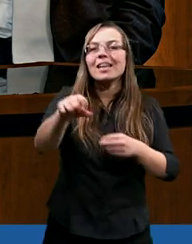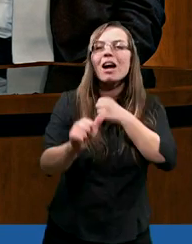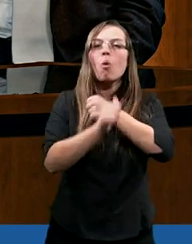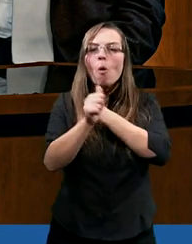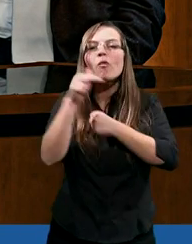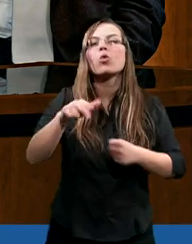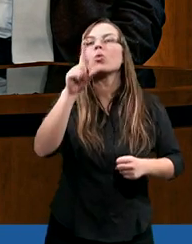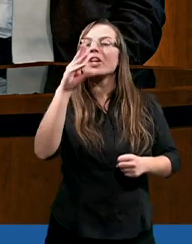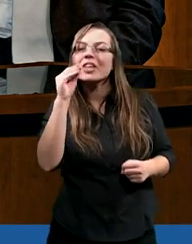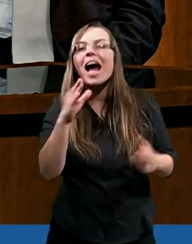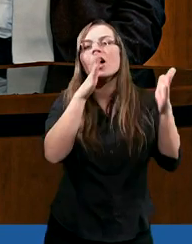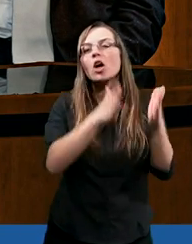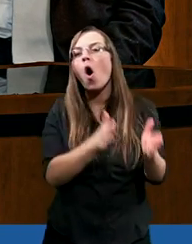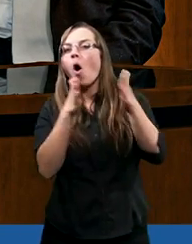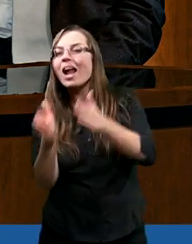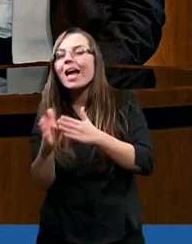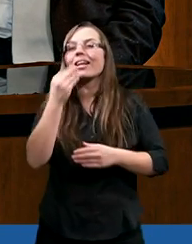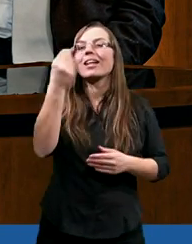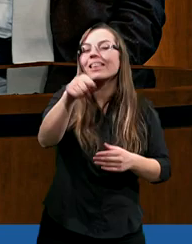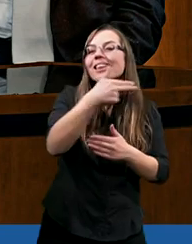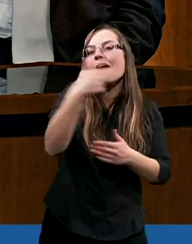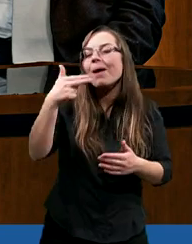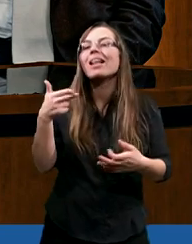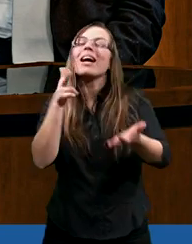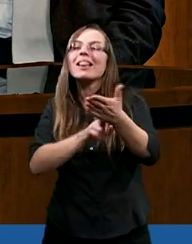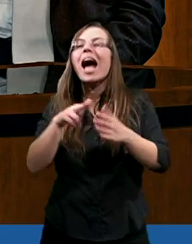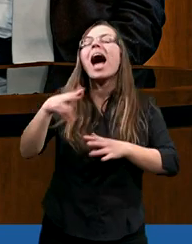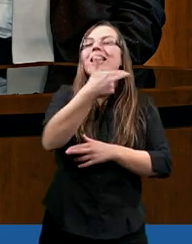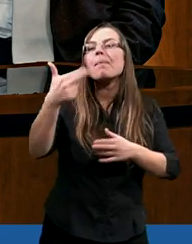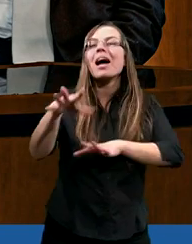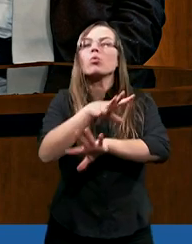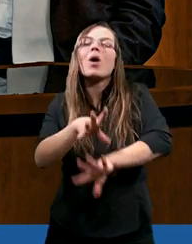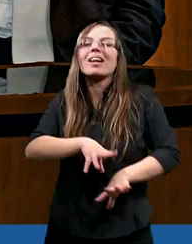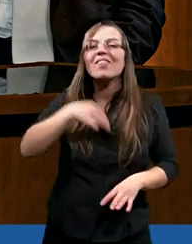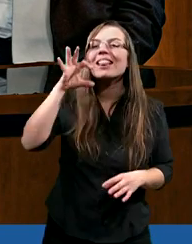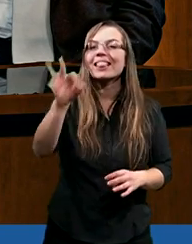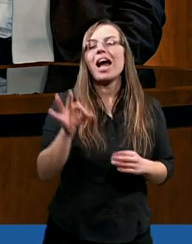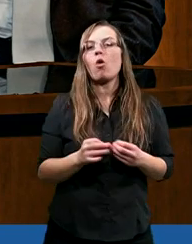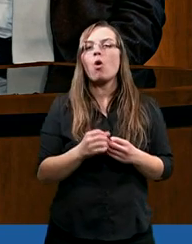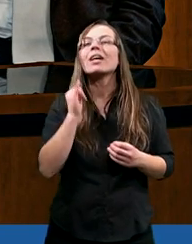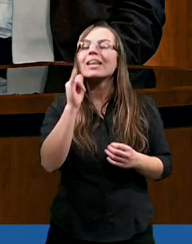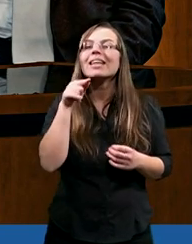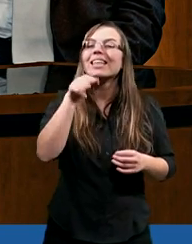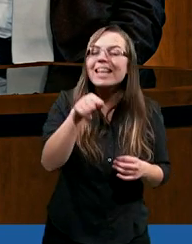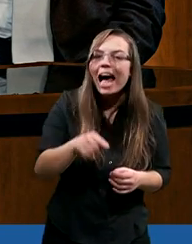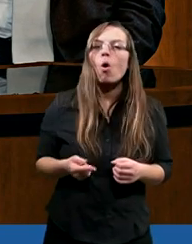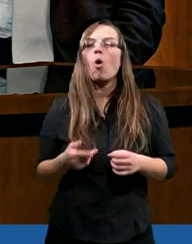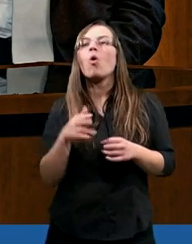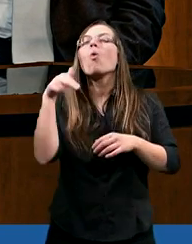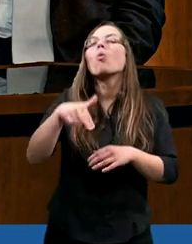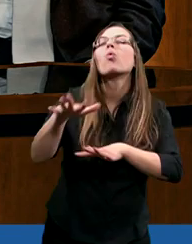powodu, że kolejne wielkie tematy na temat Ducha Świętego i tego